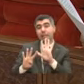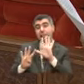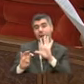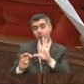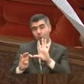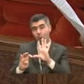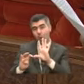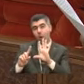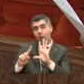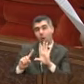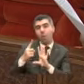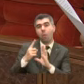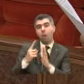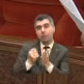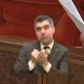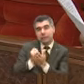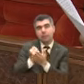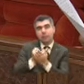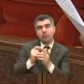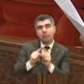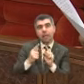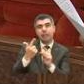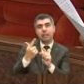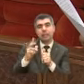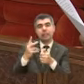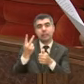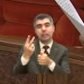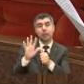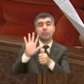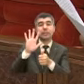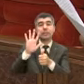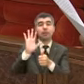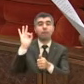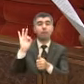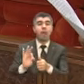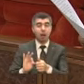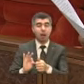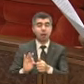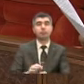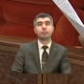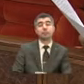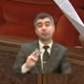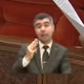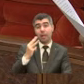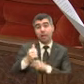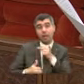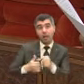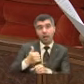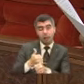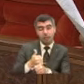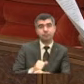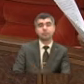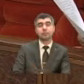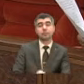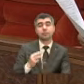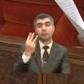9 اشهر الاولى تصل الى نسبه 62.9%، هذا رقم مهم جدا. في 3 سنين تصل النسبه الى